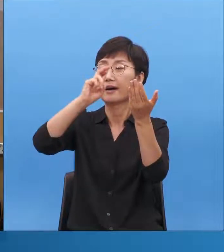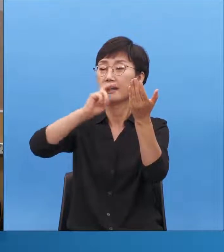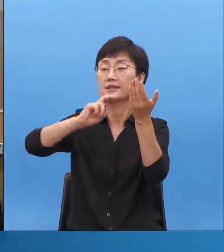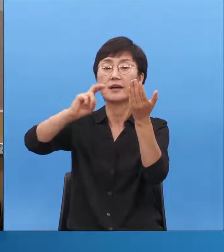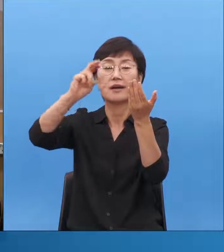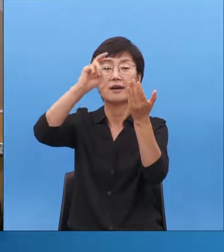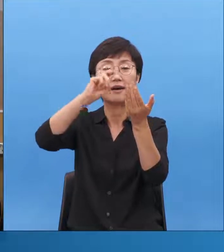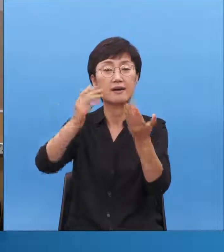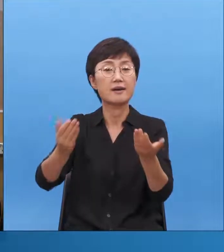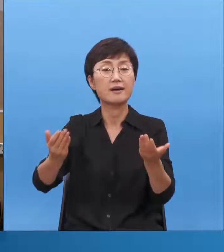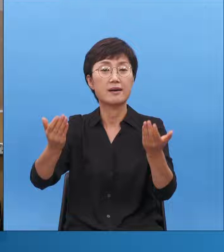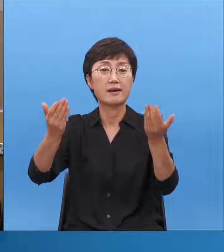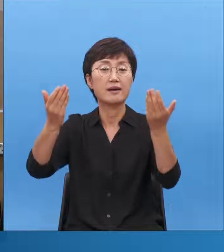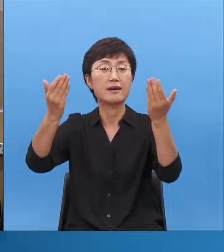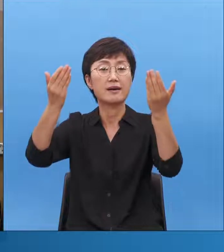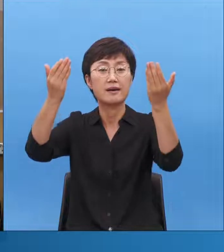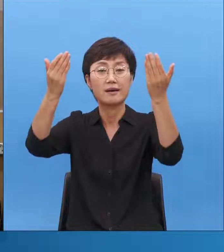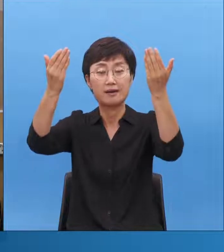할렐루야